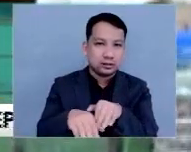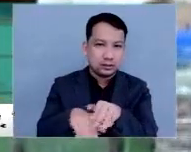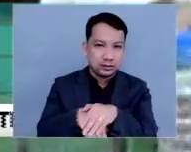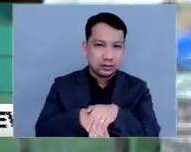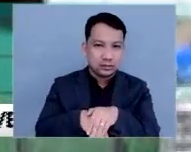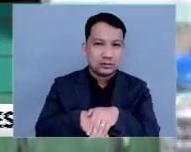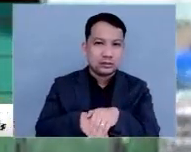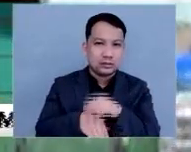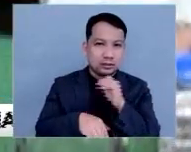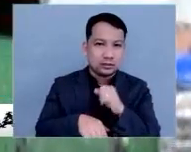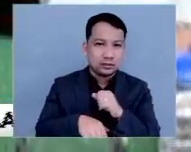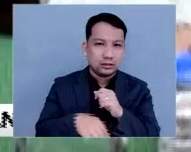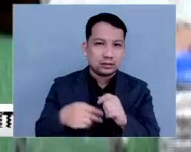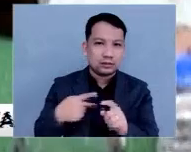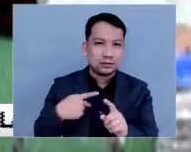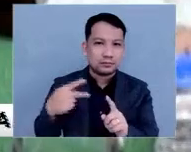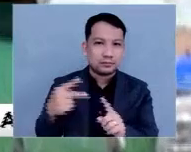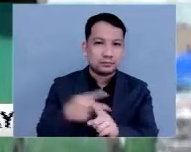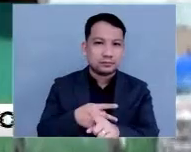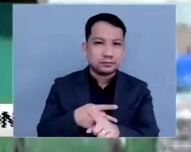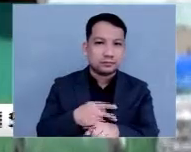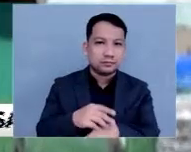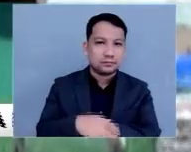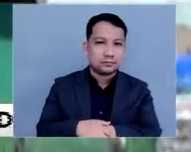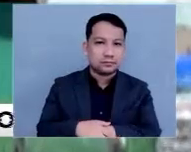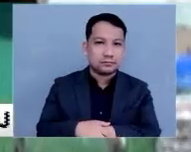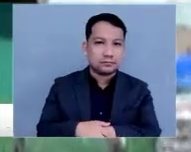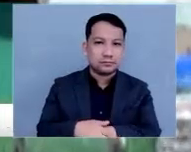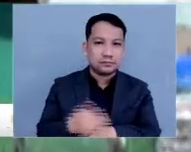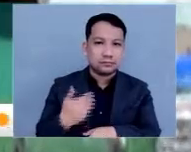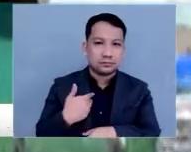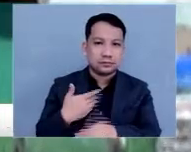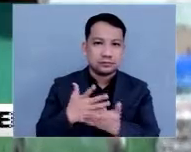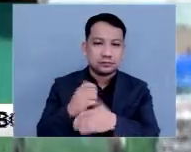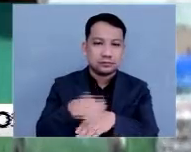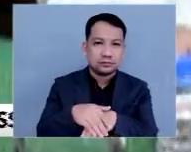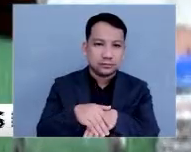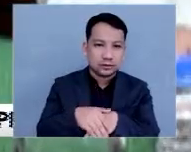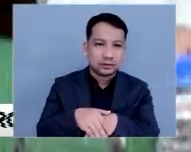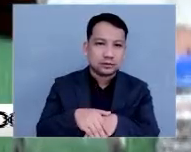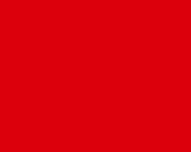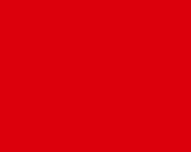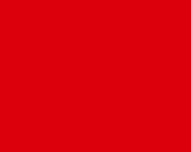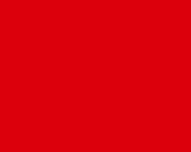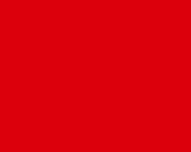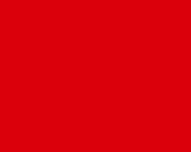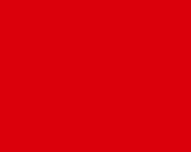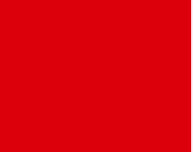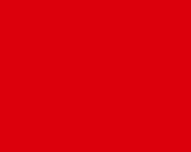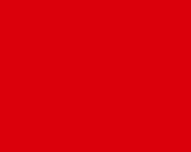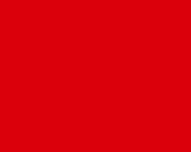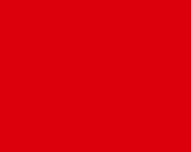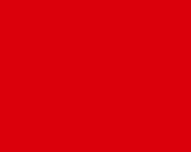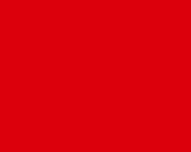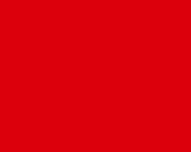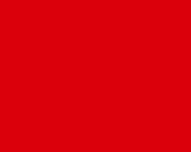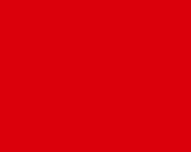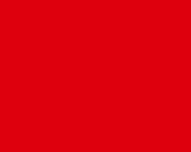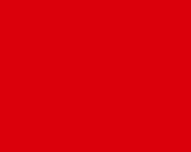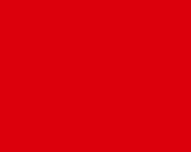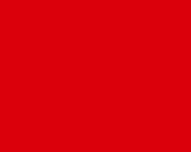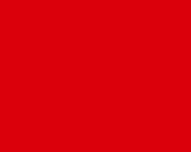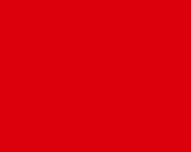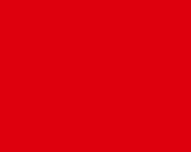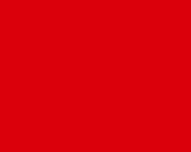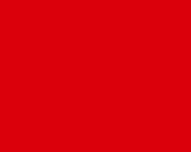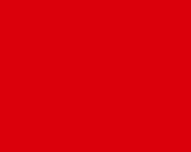pagsagot biktima po ako I am invoking my right against self-incrimination po mga kapatid lu